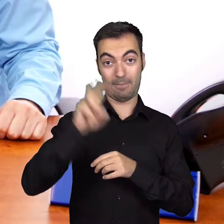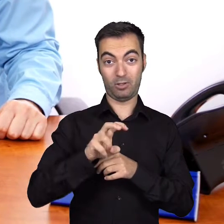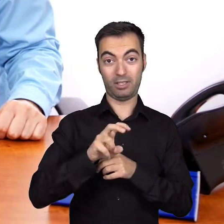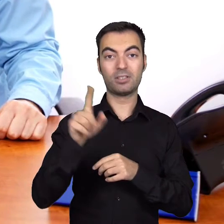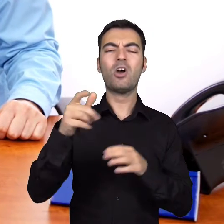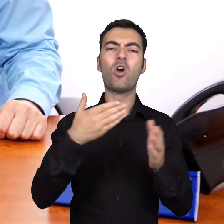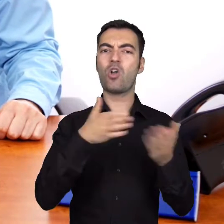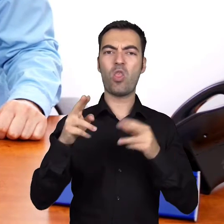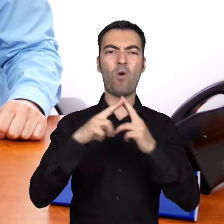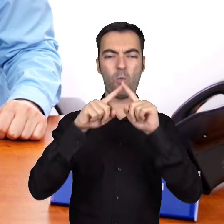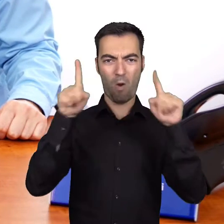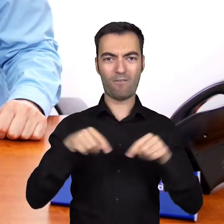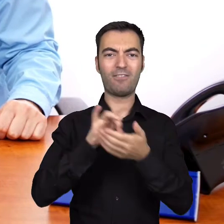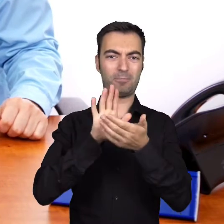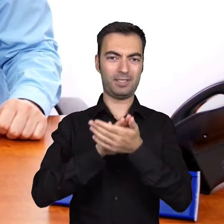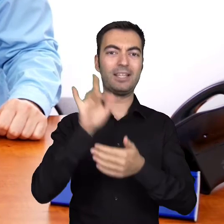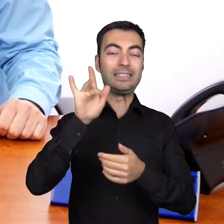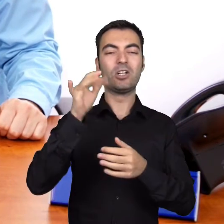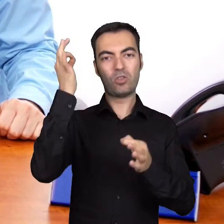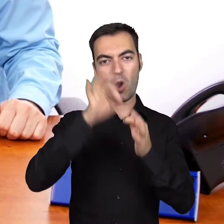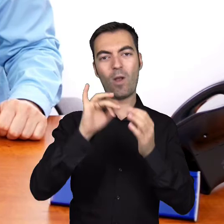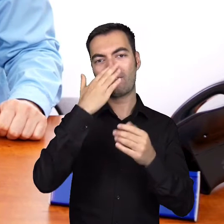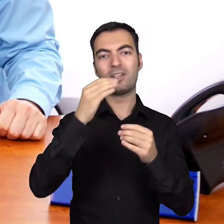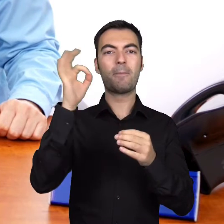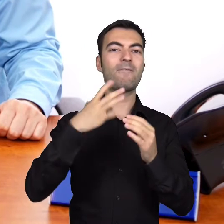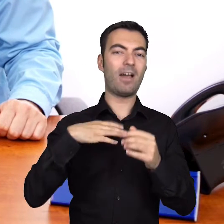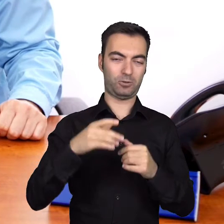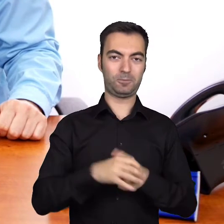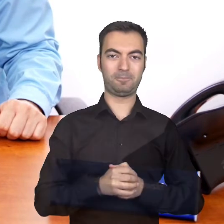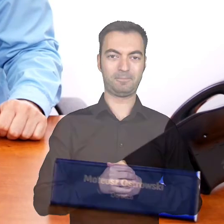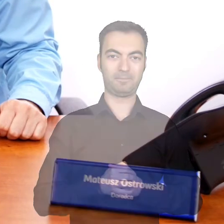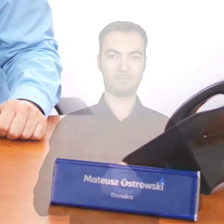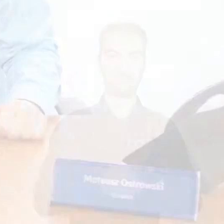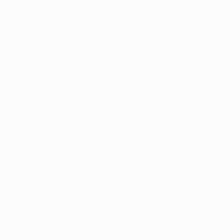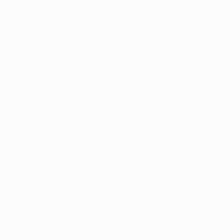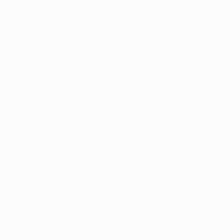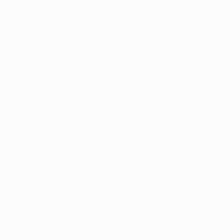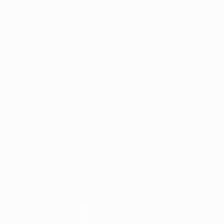hipotecznych mają ją zapisaną w umowie i tam znajdą jej dokładną wysokość.